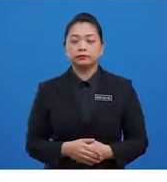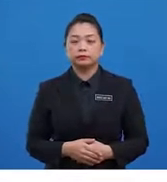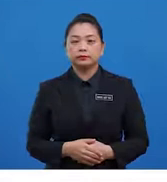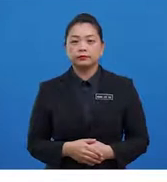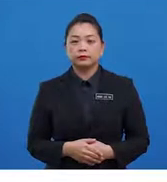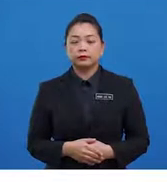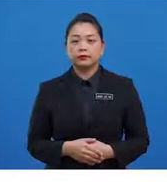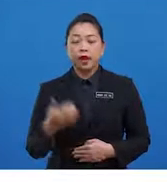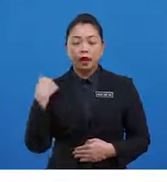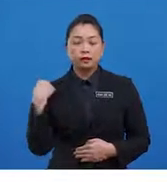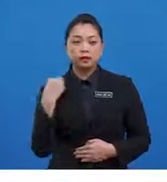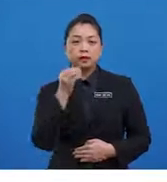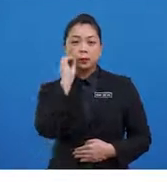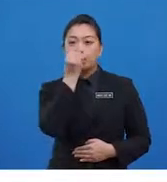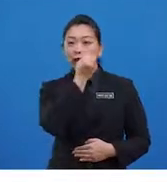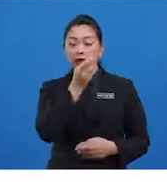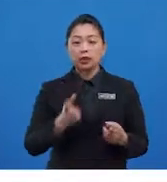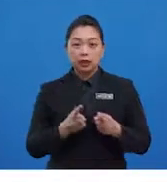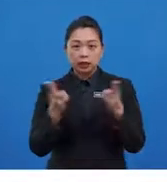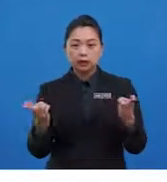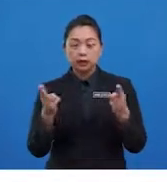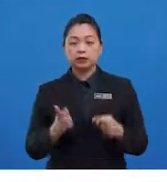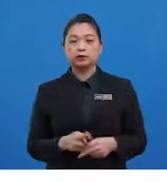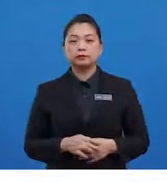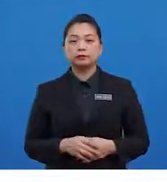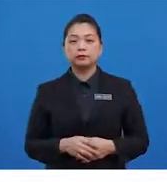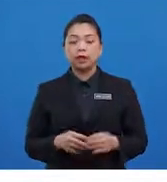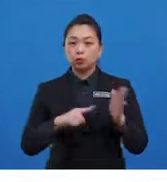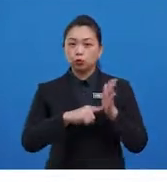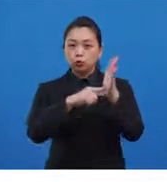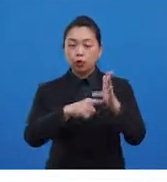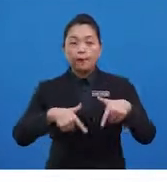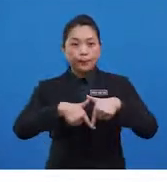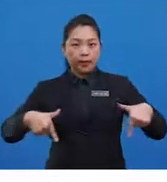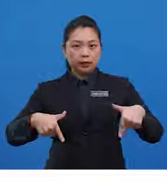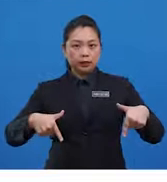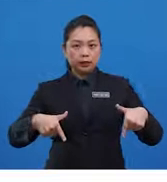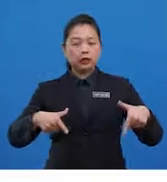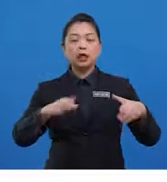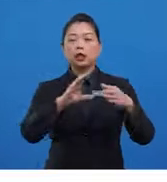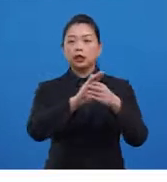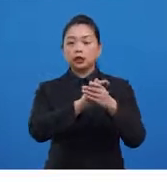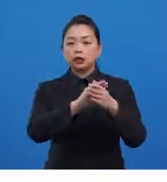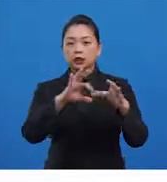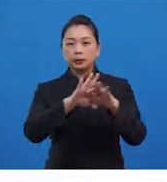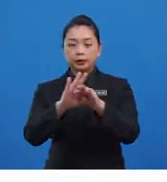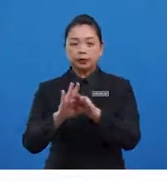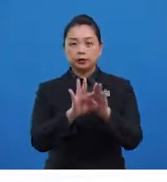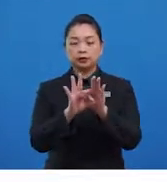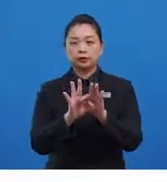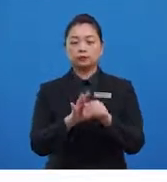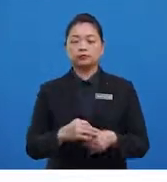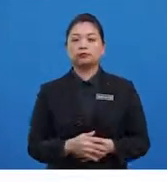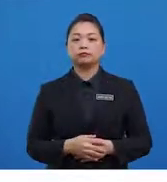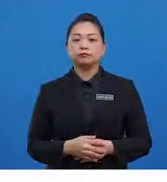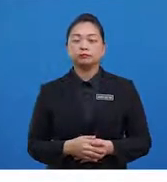raya turut digunakan untuk melambangkan keberanian, perpaduan dan 5 kelopak bunga